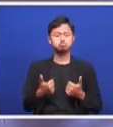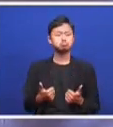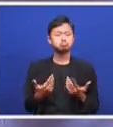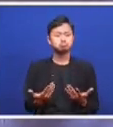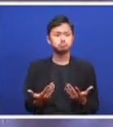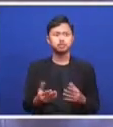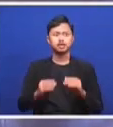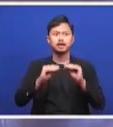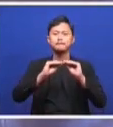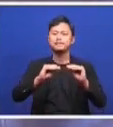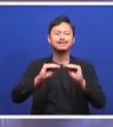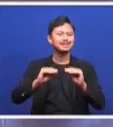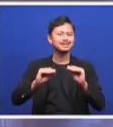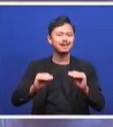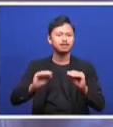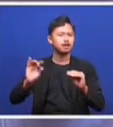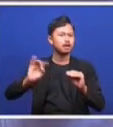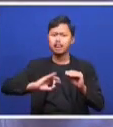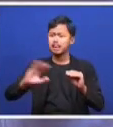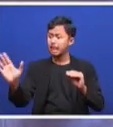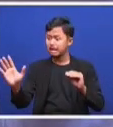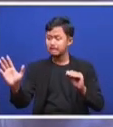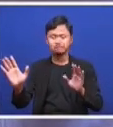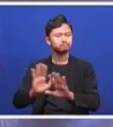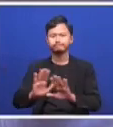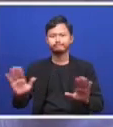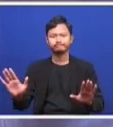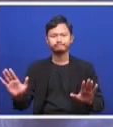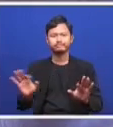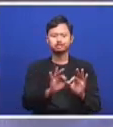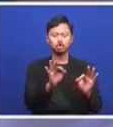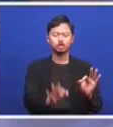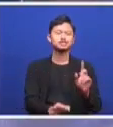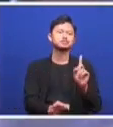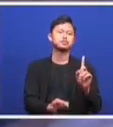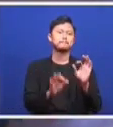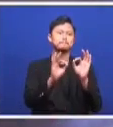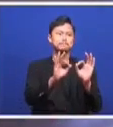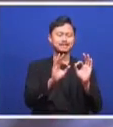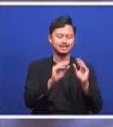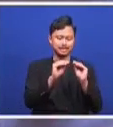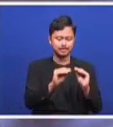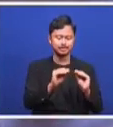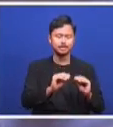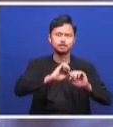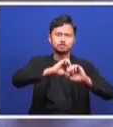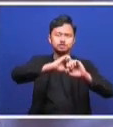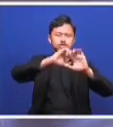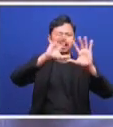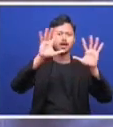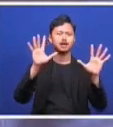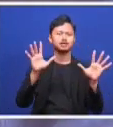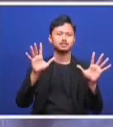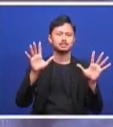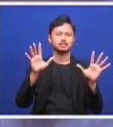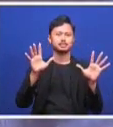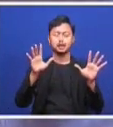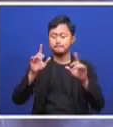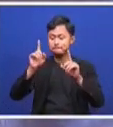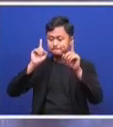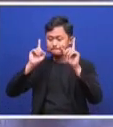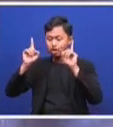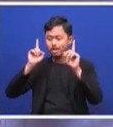pendidikan Mas enggak ada yang lain pendidikan politik yang mencerahkan bahwa politik